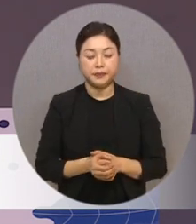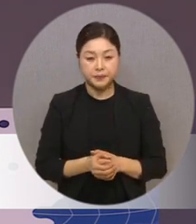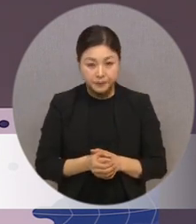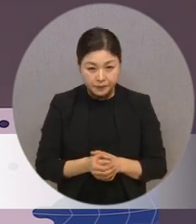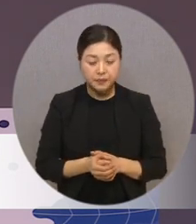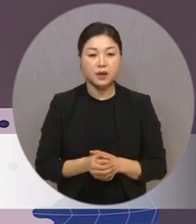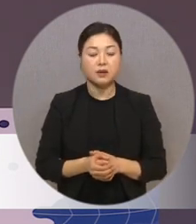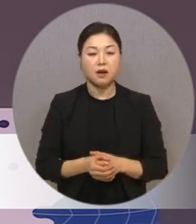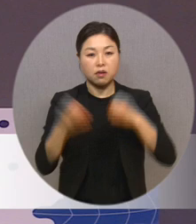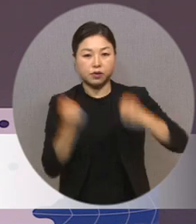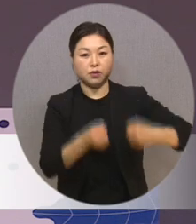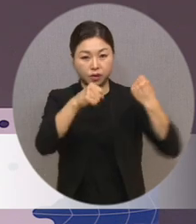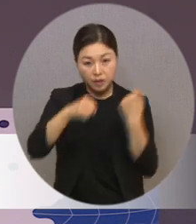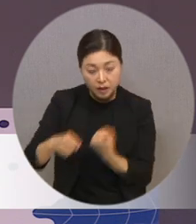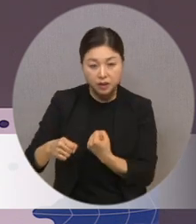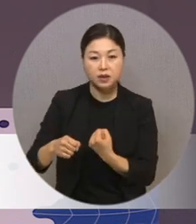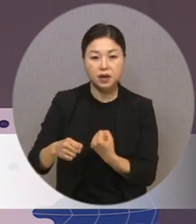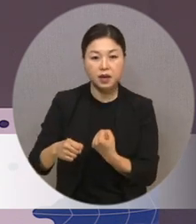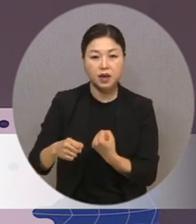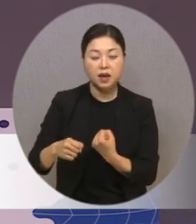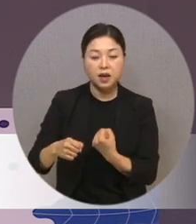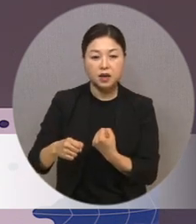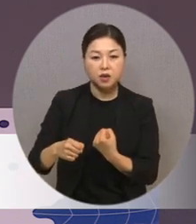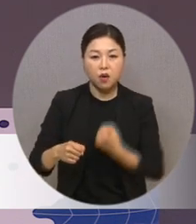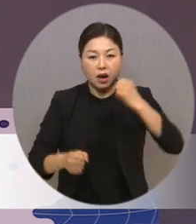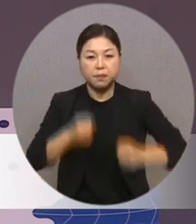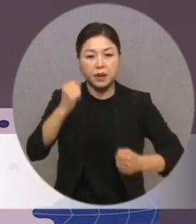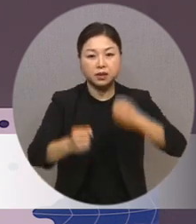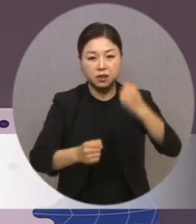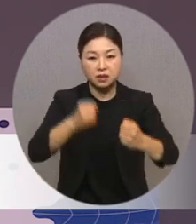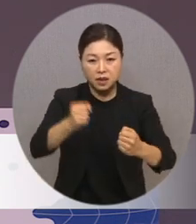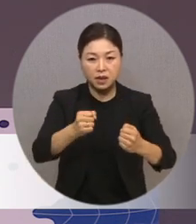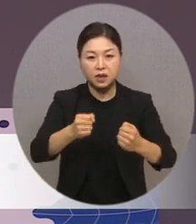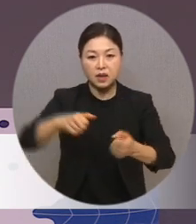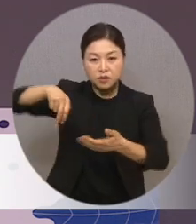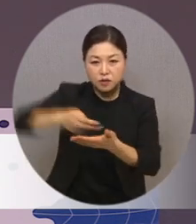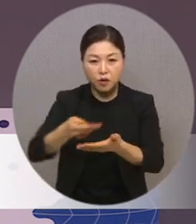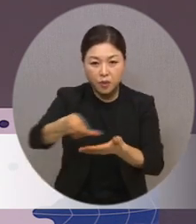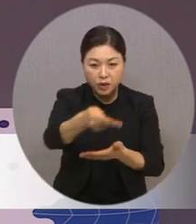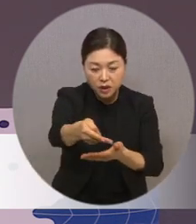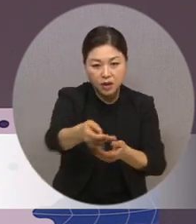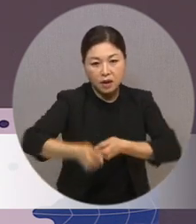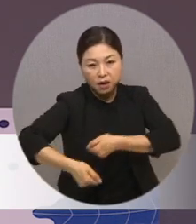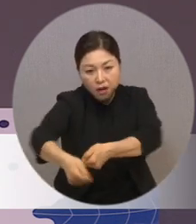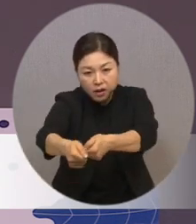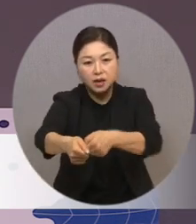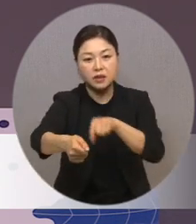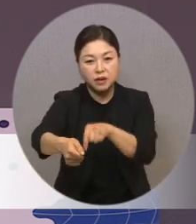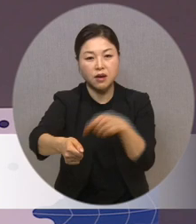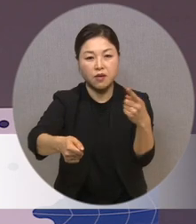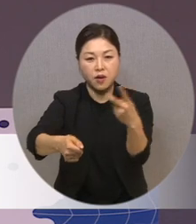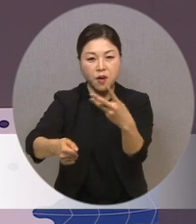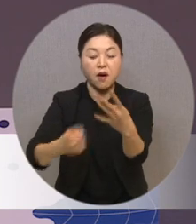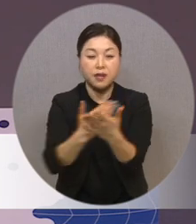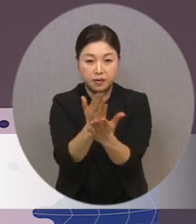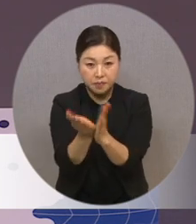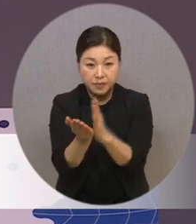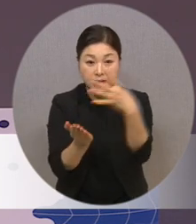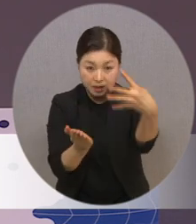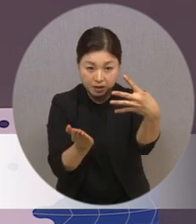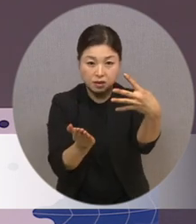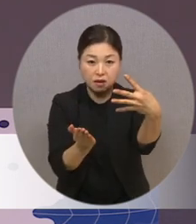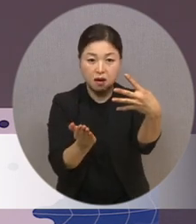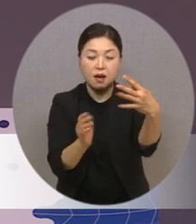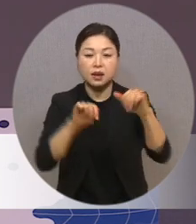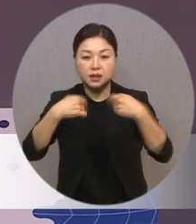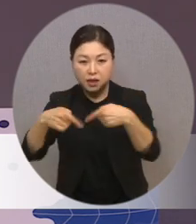크로스컨트리, 알파인스키, 스노보드, 컬링 이렇게 4개 종목에서 52명의